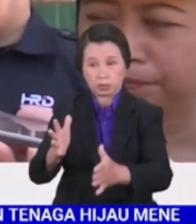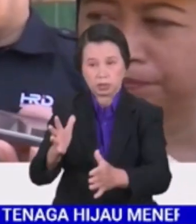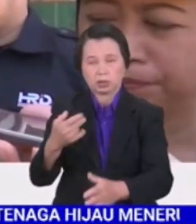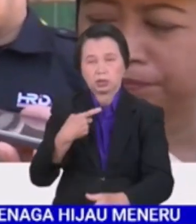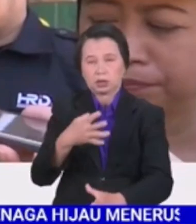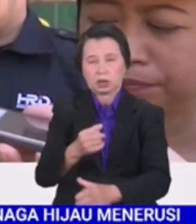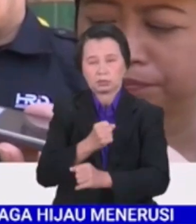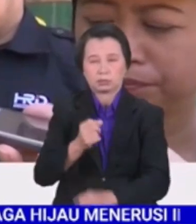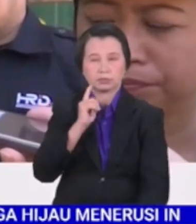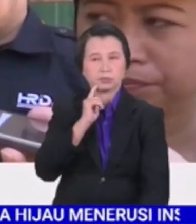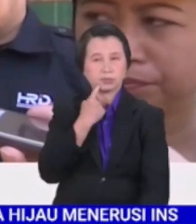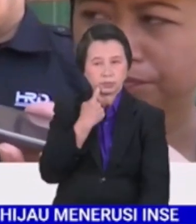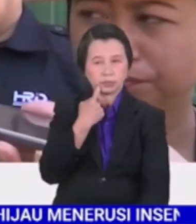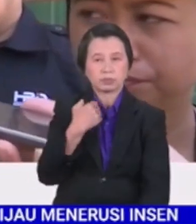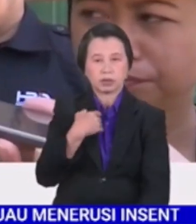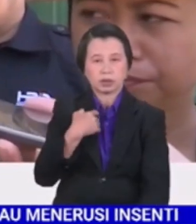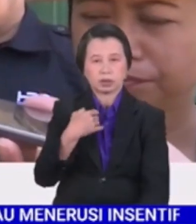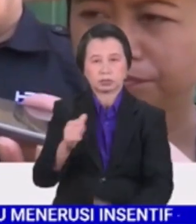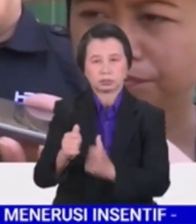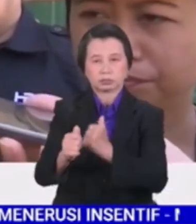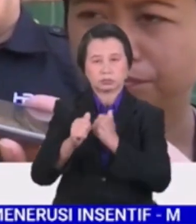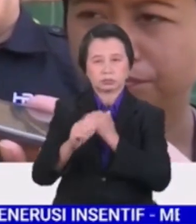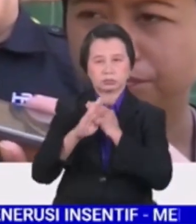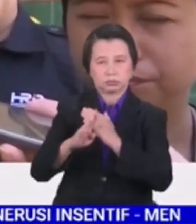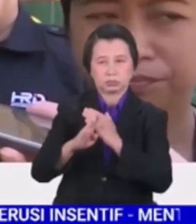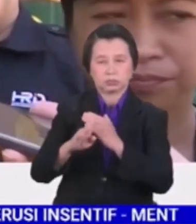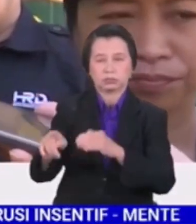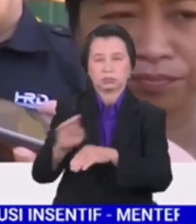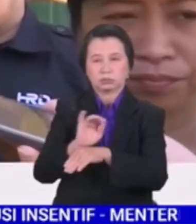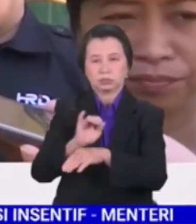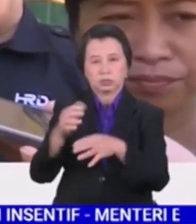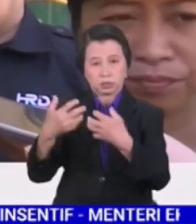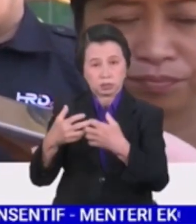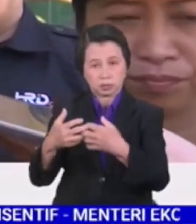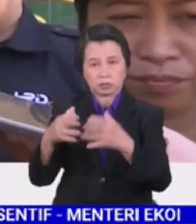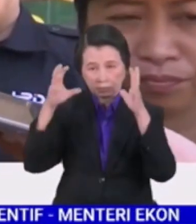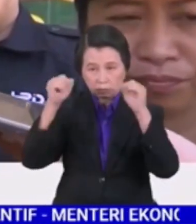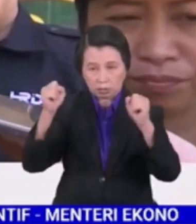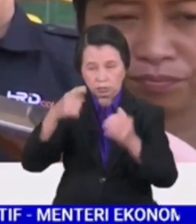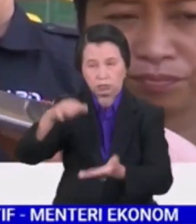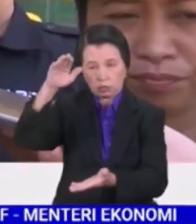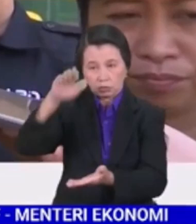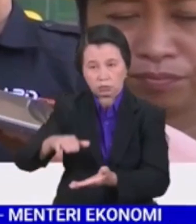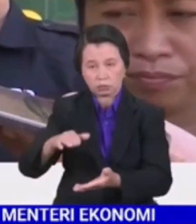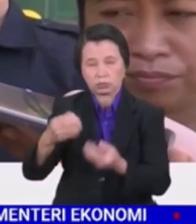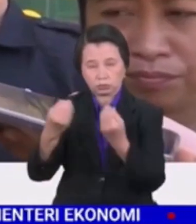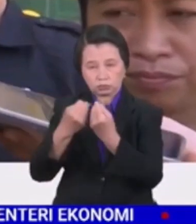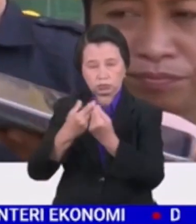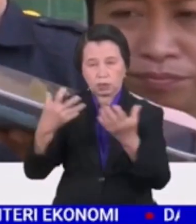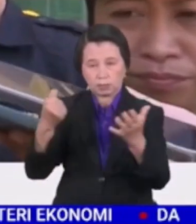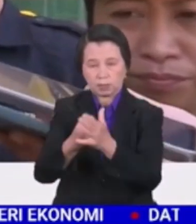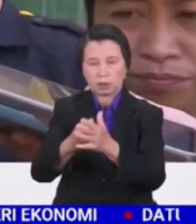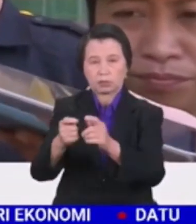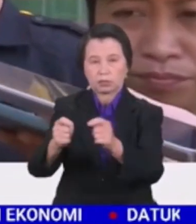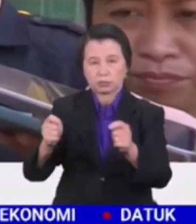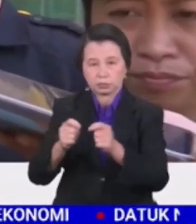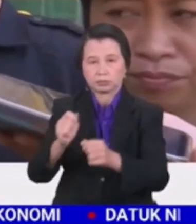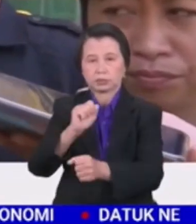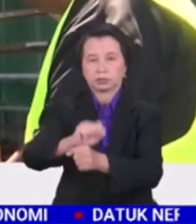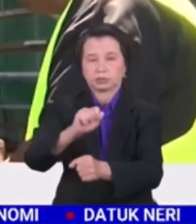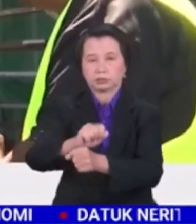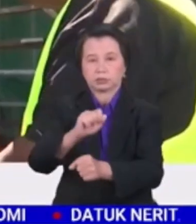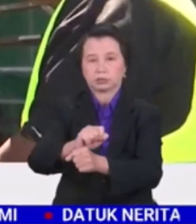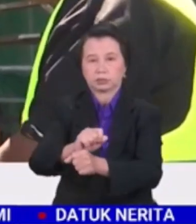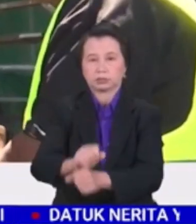serius supaya ada elemen-elemen pencegahan di peringkat industri majikan untuk mengurangkan kadar kemalangan di tempat kerja